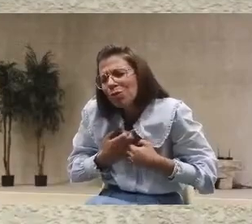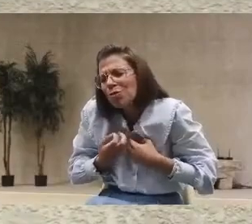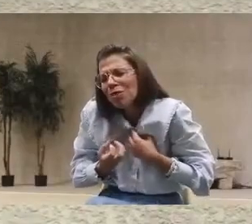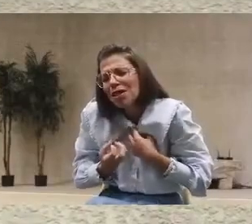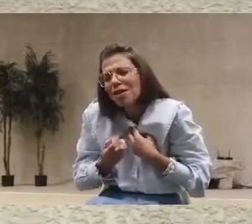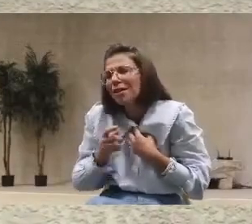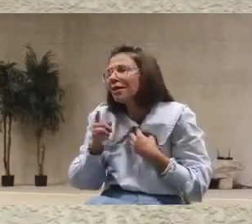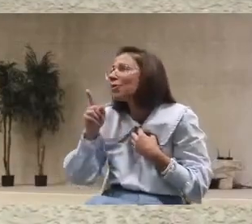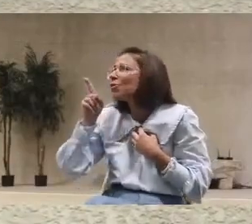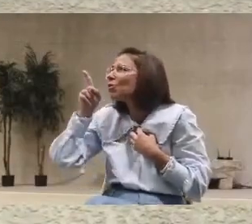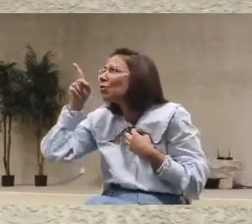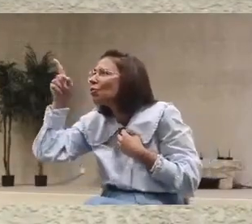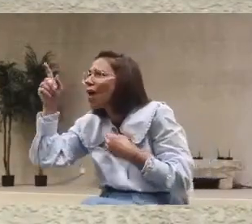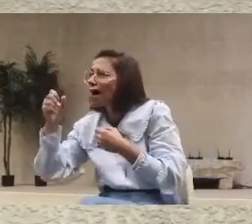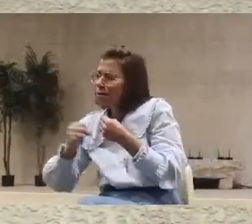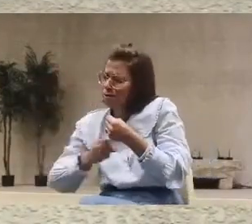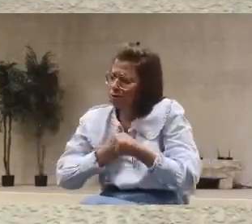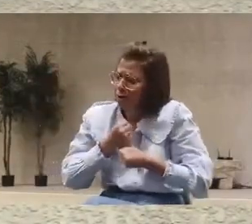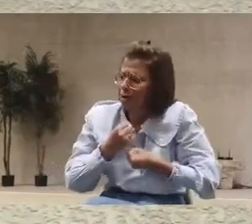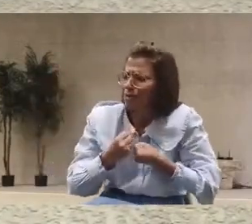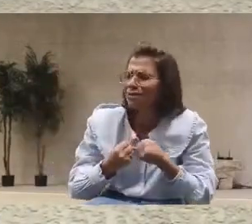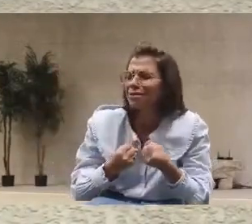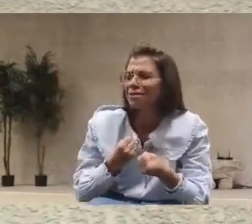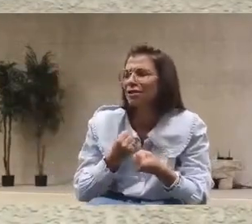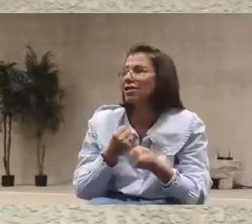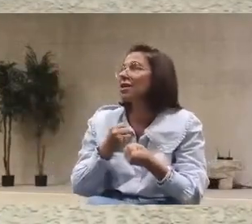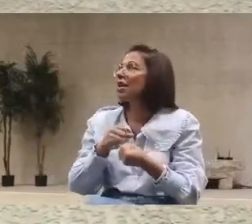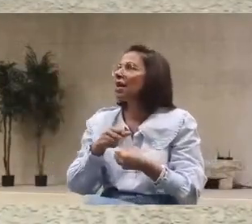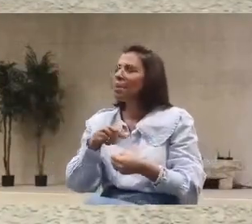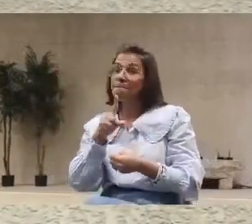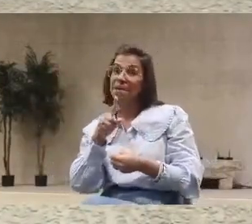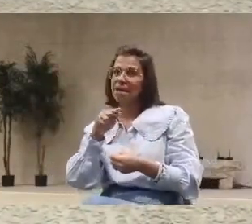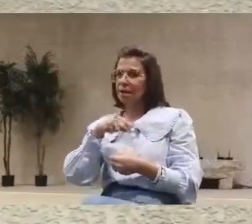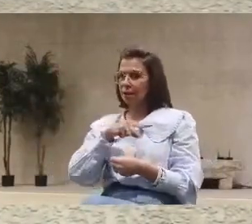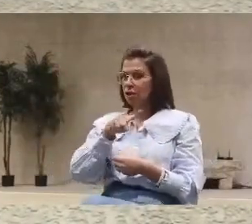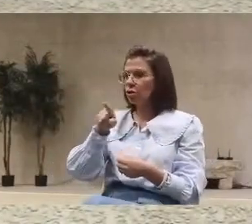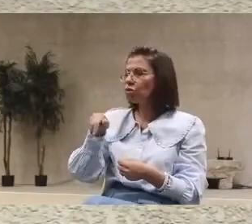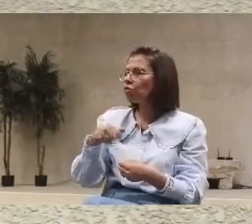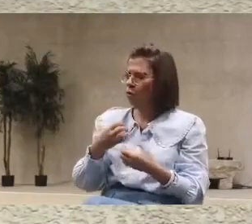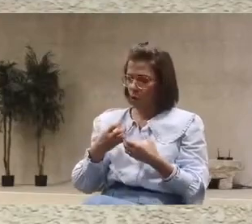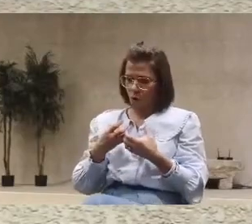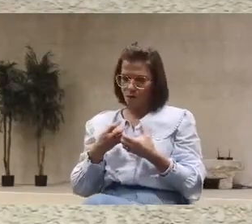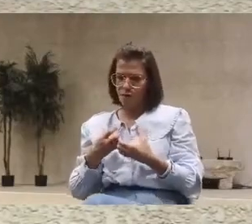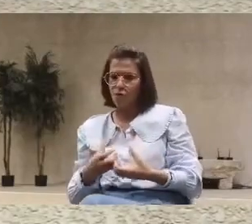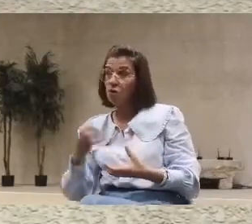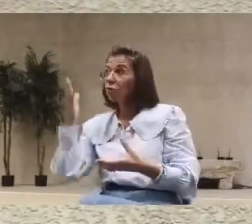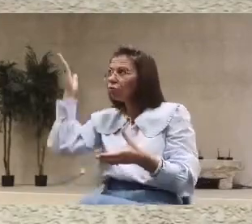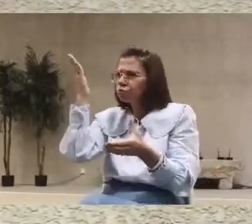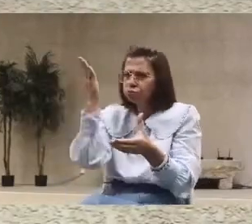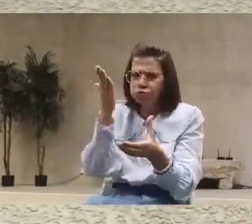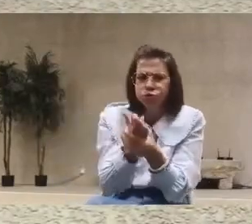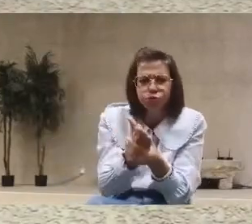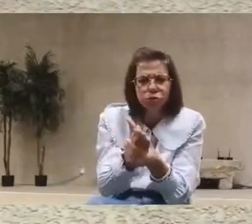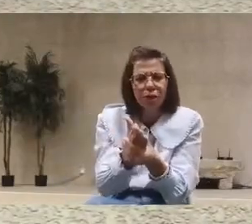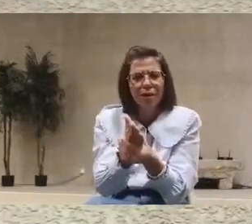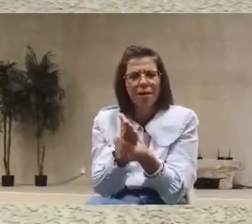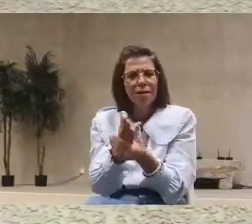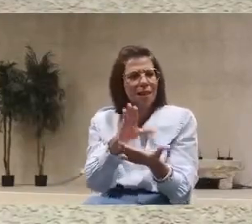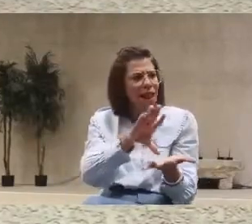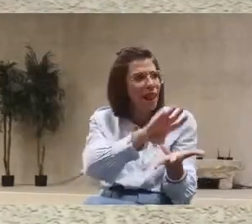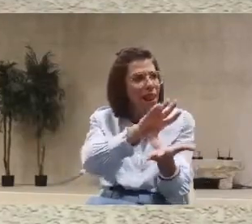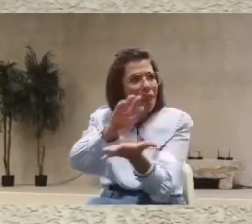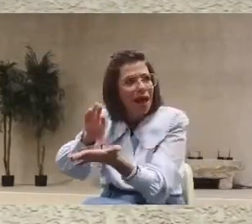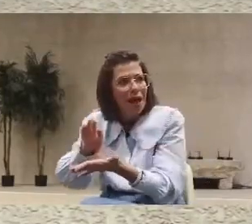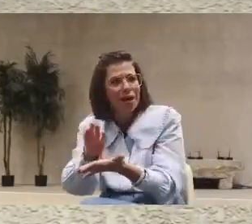agis mais Seigneur nous voulons te voir oui mais venir au milieu de nous et